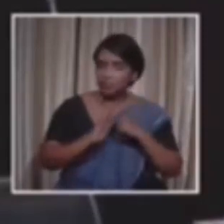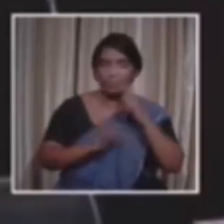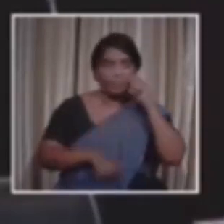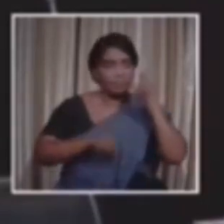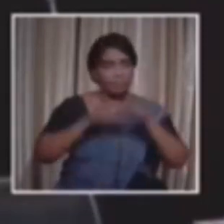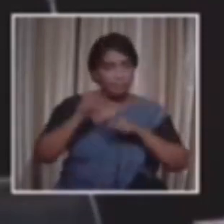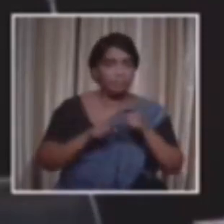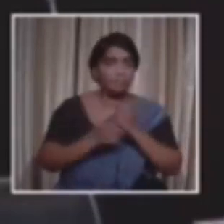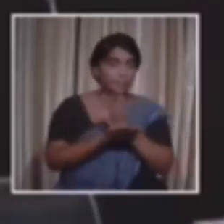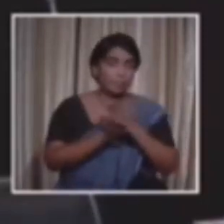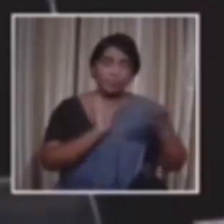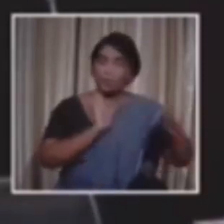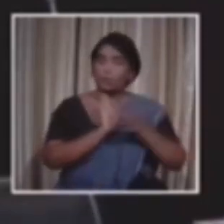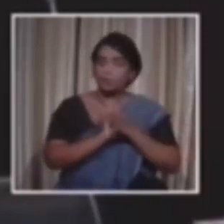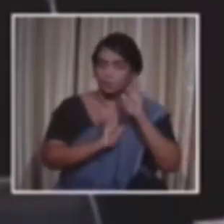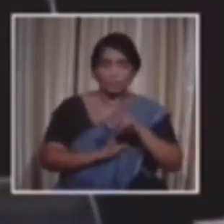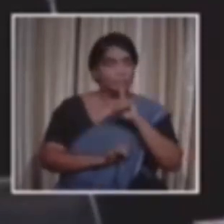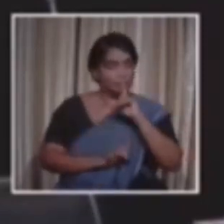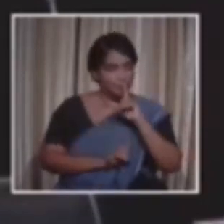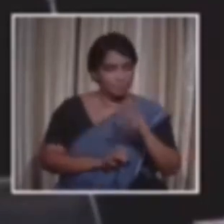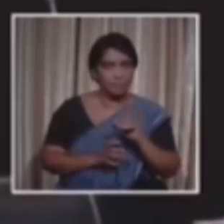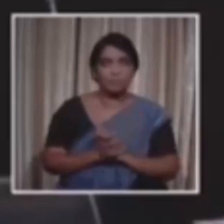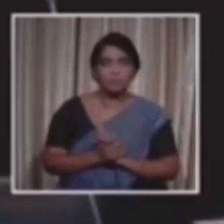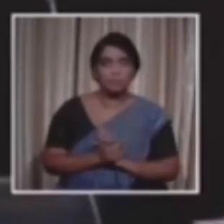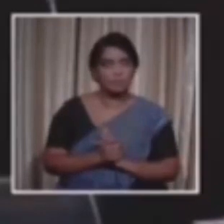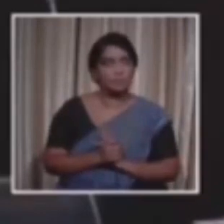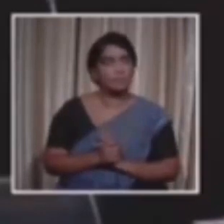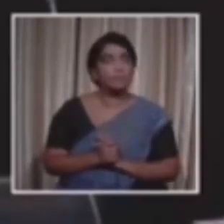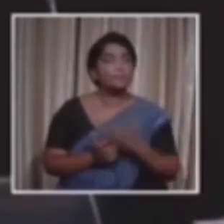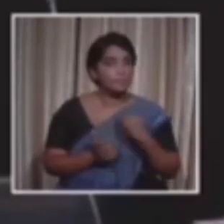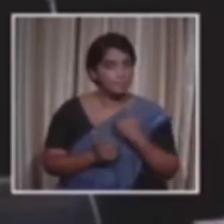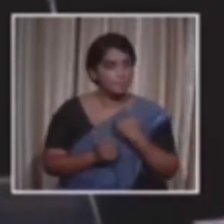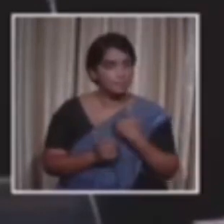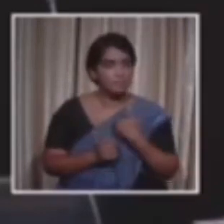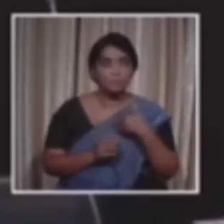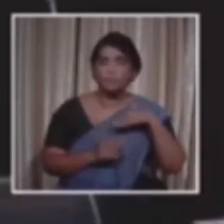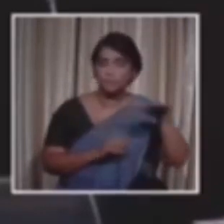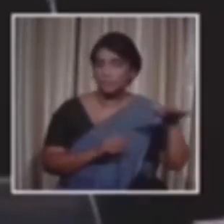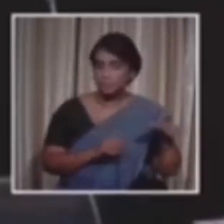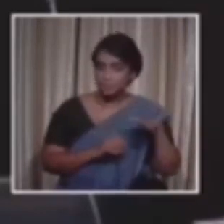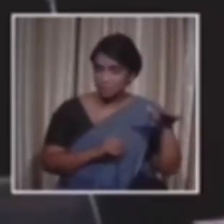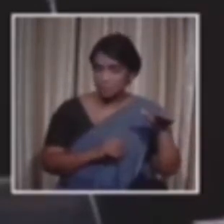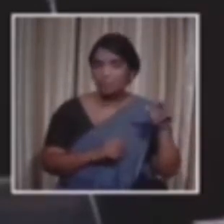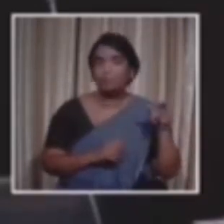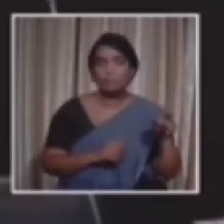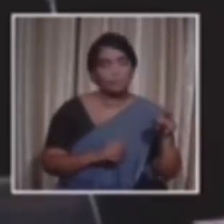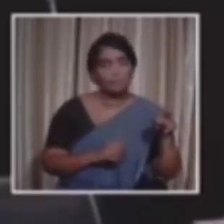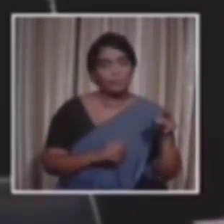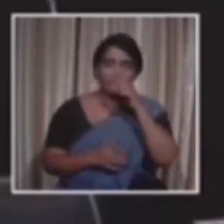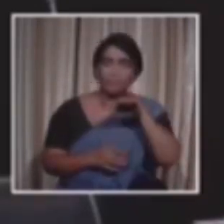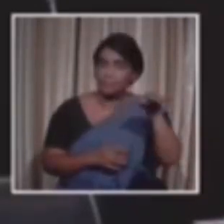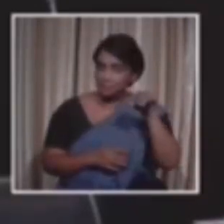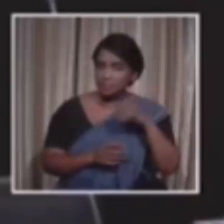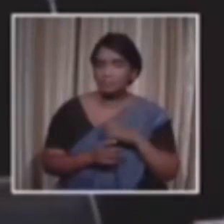முழு மக்களும் பங்குதாரிகளாக இருக்க வேண்டும் என்றால் எங்களுடைய பகுதியிலே இன்று நடைபெறக்கூடிய சில விஷயங்களை அரசு உடனடியாக நிறுத்த